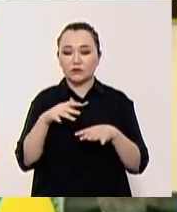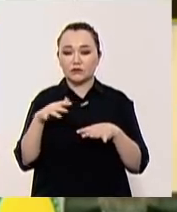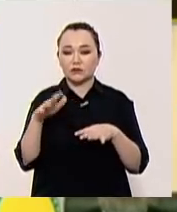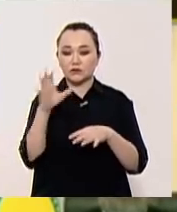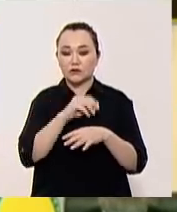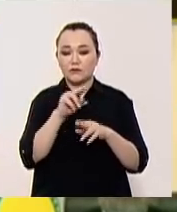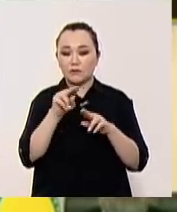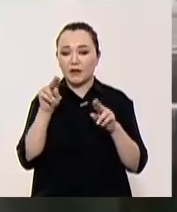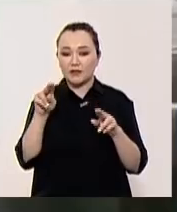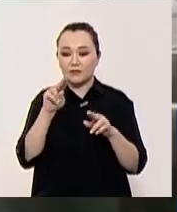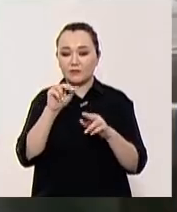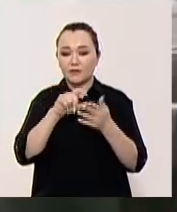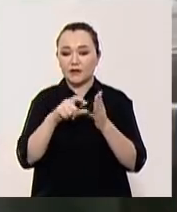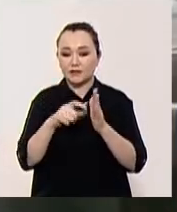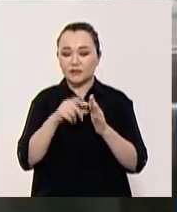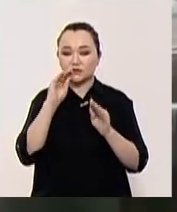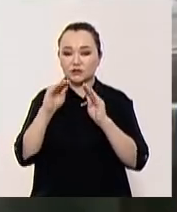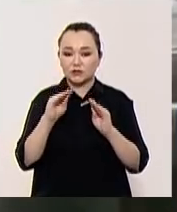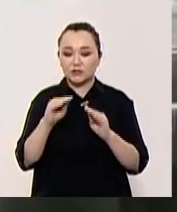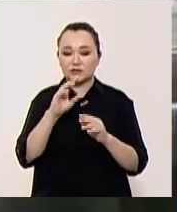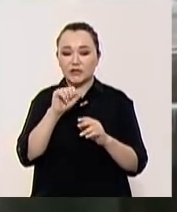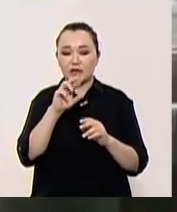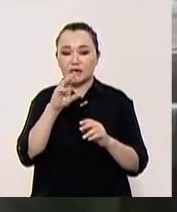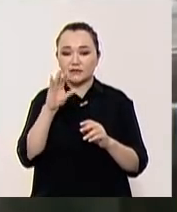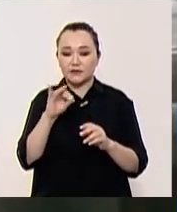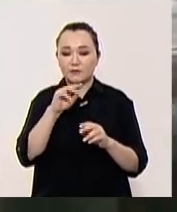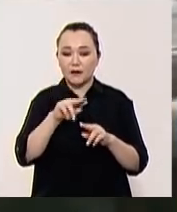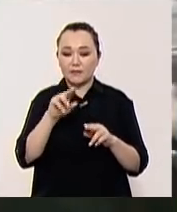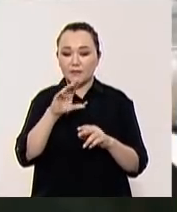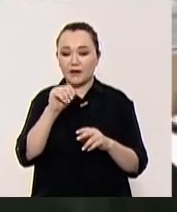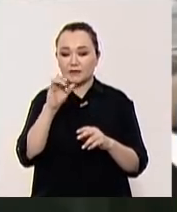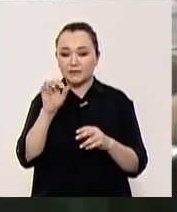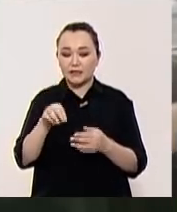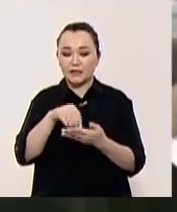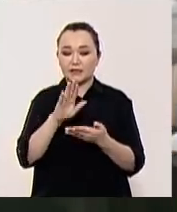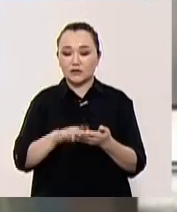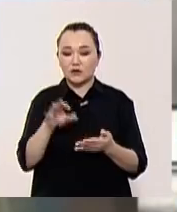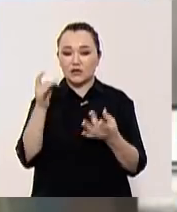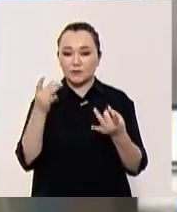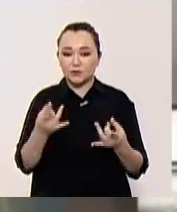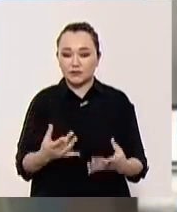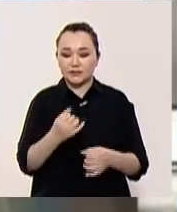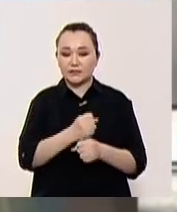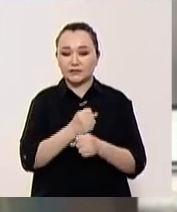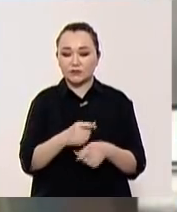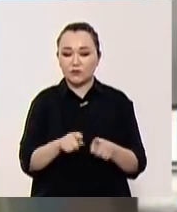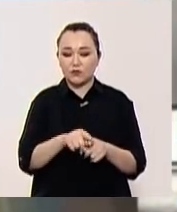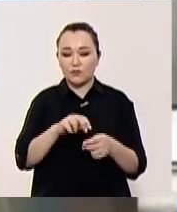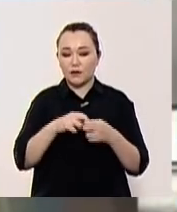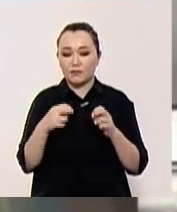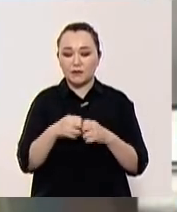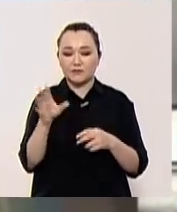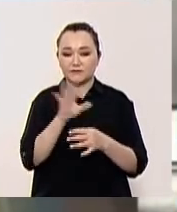аудиторлық палатаның құрылуы саяси партияларды тіркеу рәсімін жеңілдету секілді өзекті проблемаларға